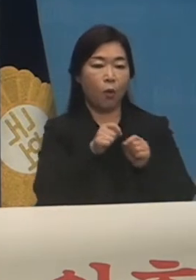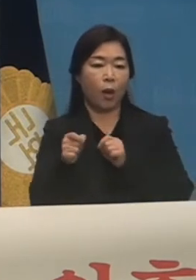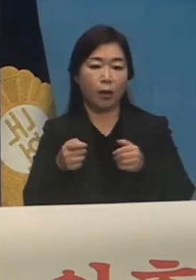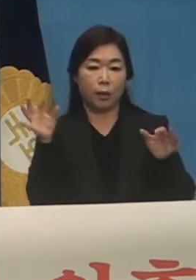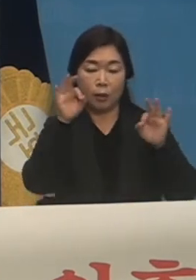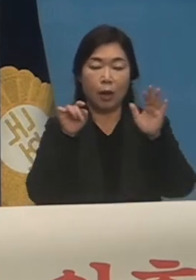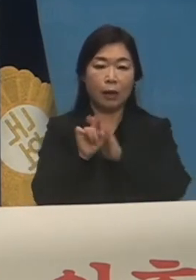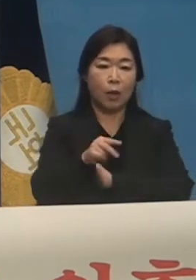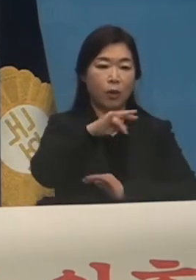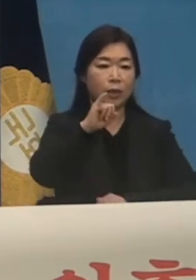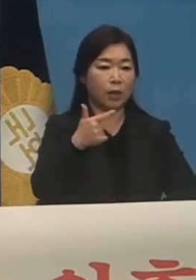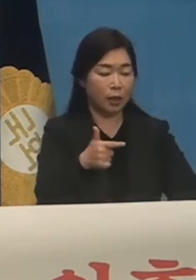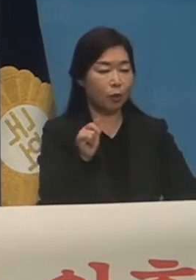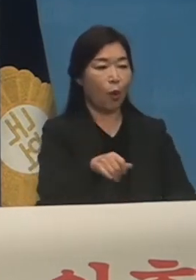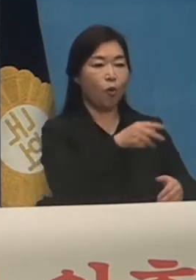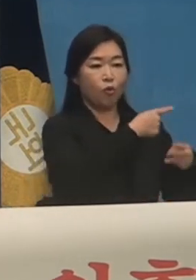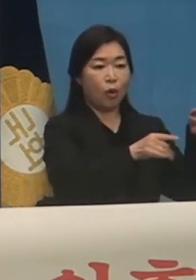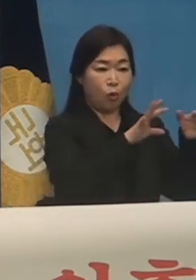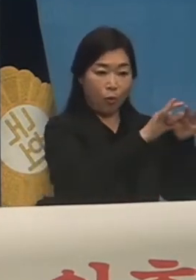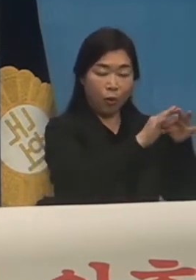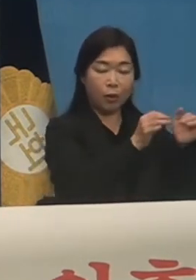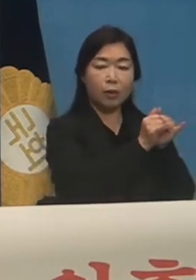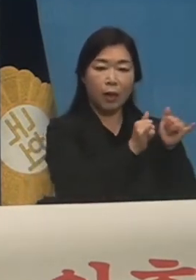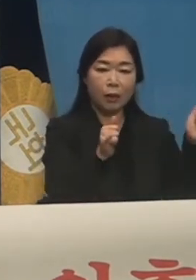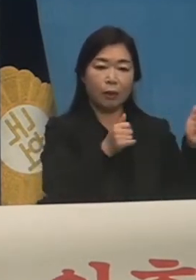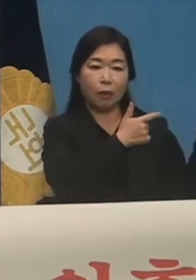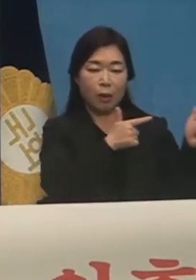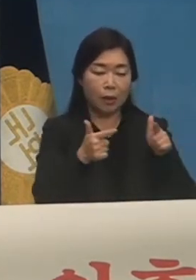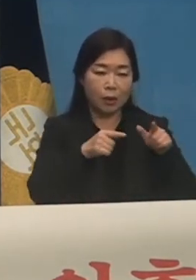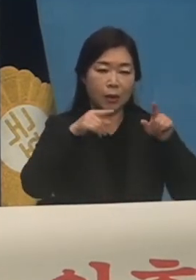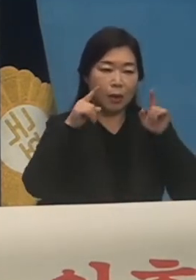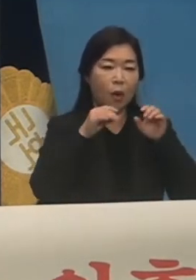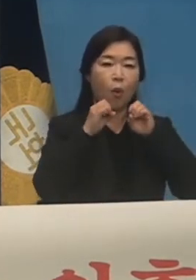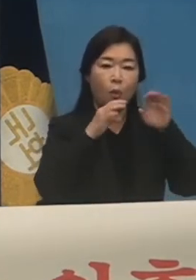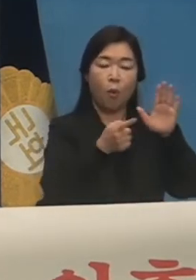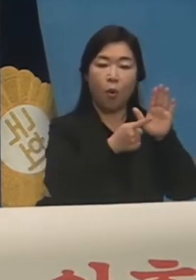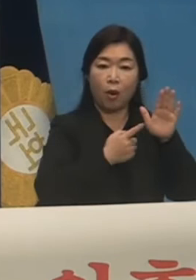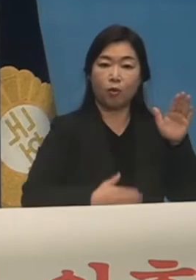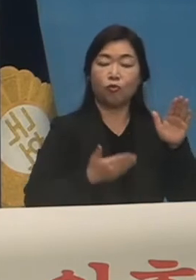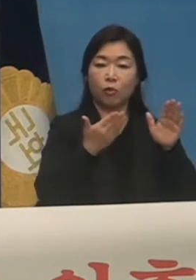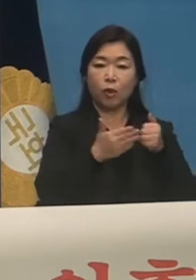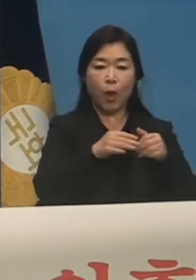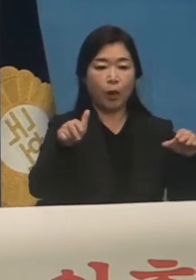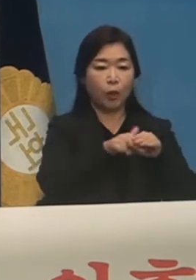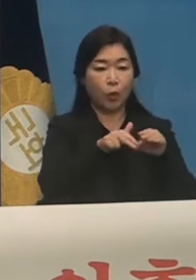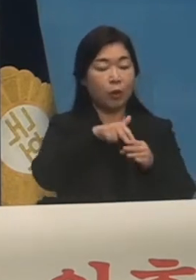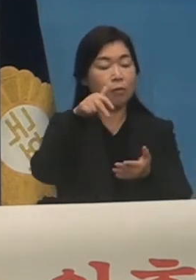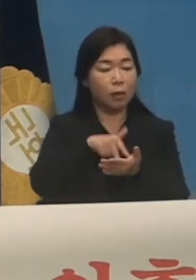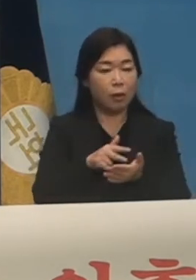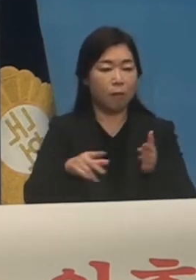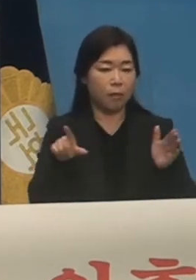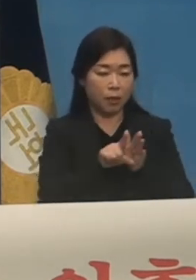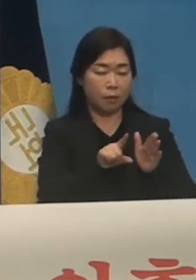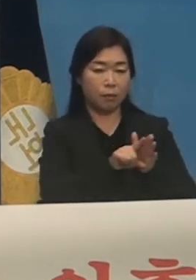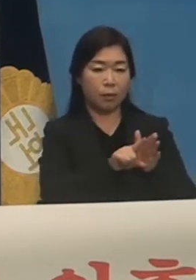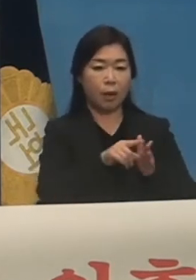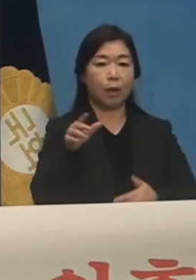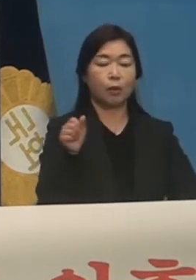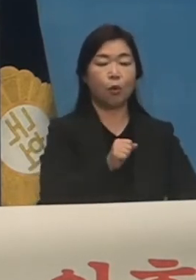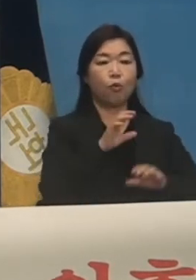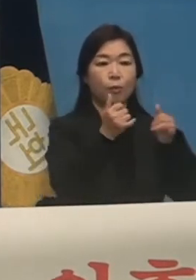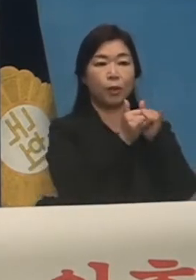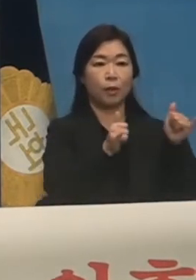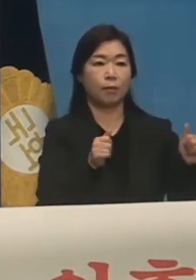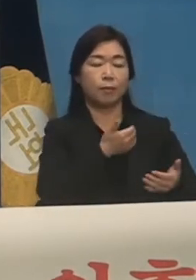신천지와 윤석열 후보의 관련 의혹을 적극적으로 홍보해서 기독교가 최소한 믿음과 신앙을